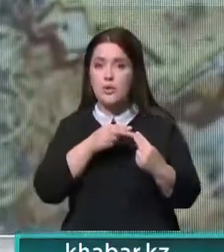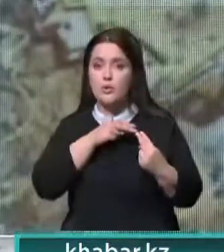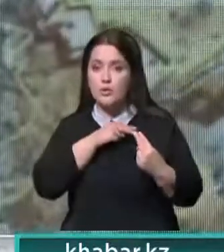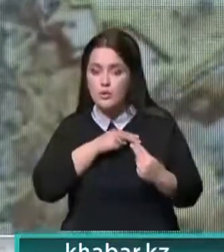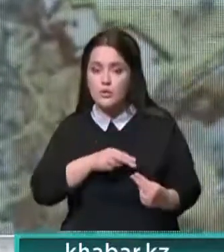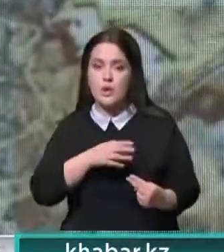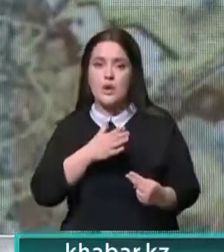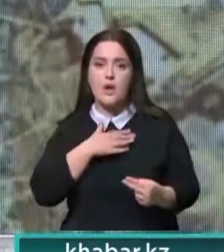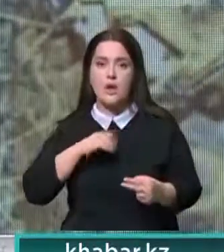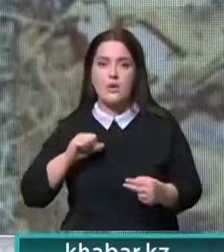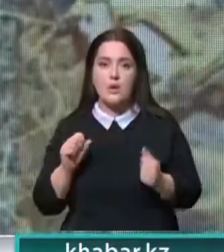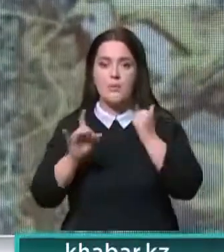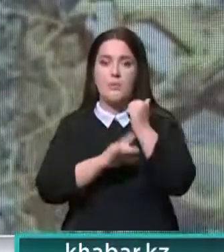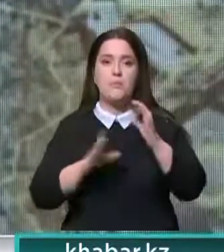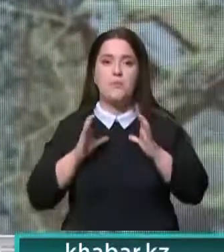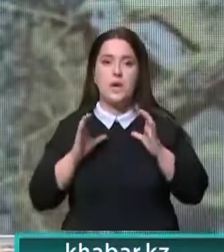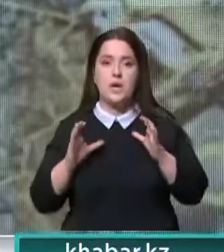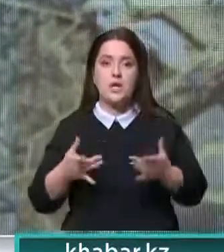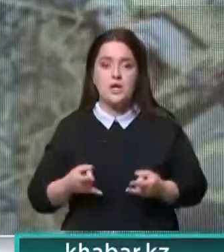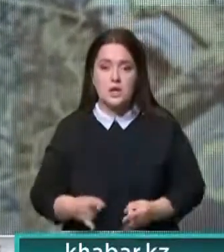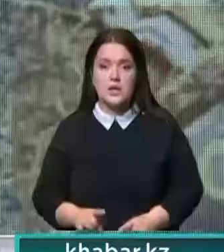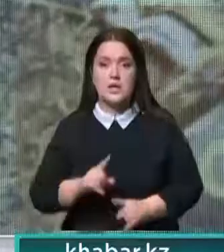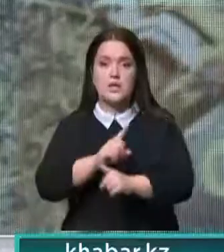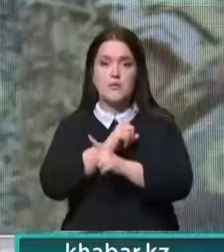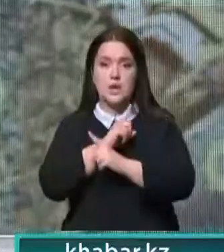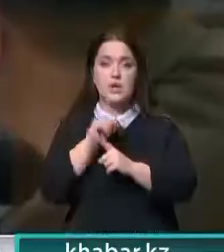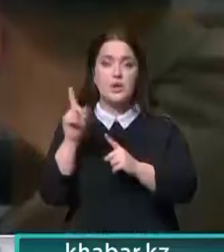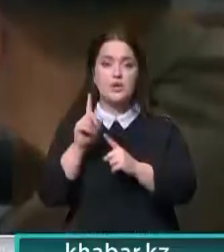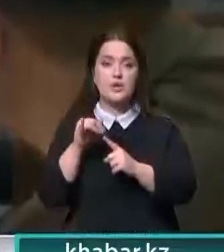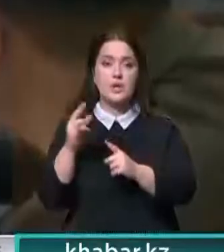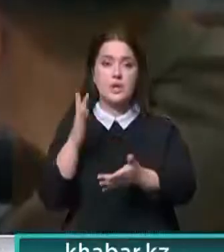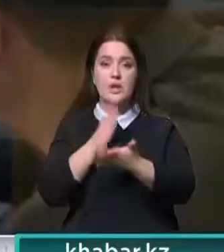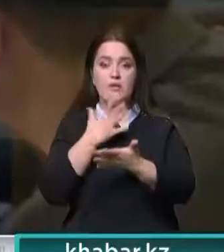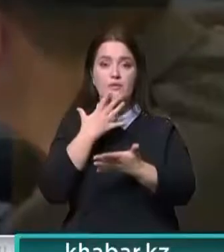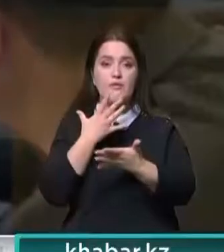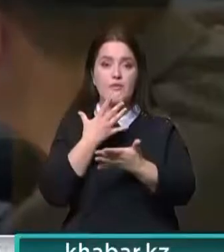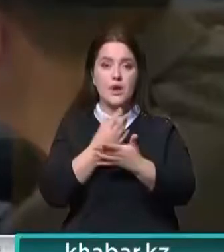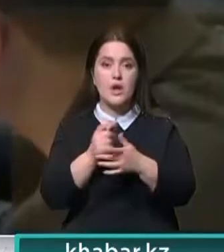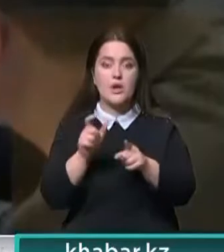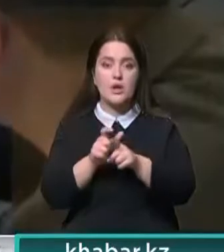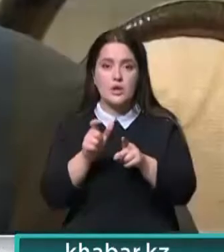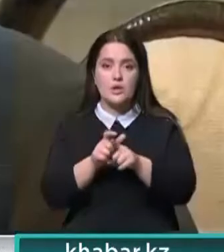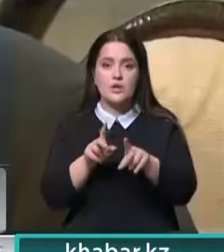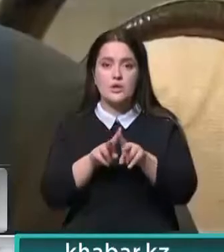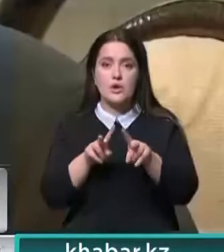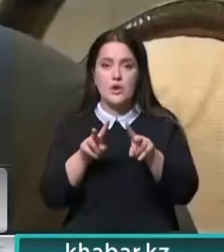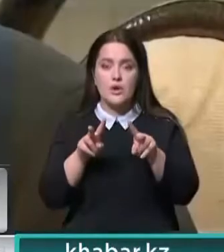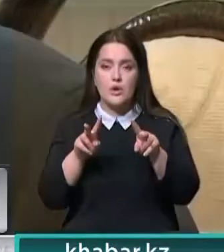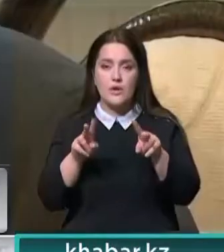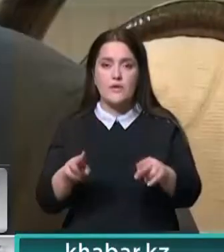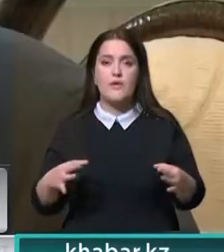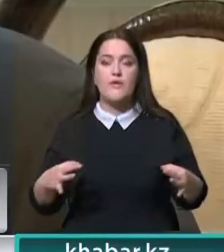труд, гостеприимство, дружба, бедность и богатство, рождение и смерть. Примечательно, что некоторые из них имеют свои аналоги